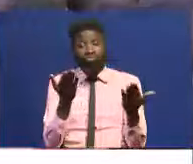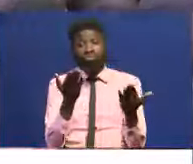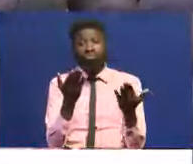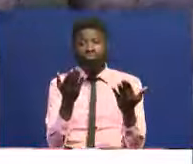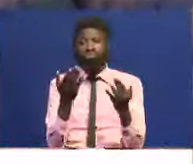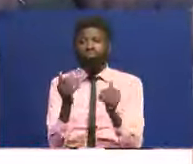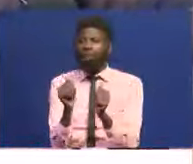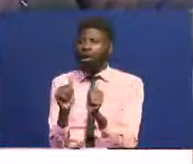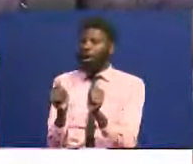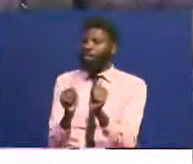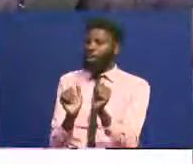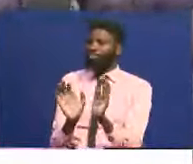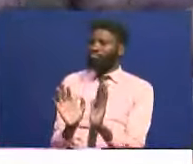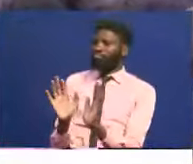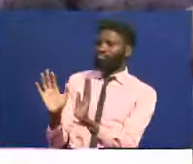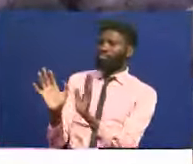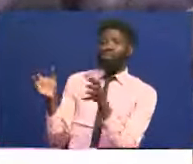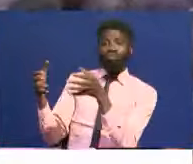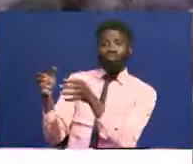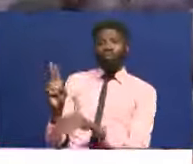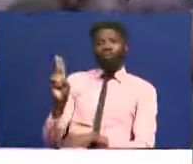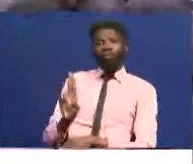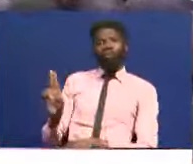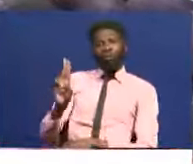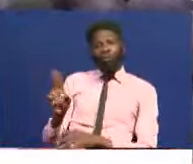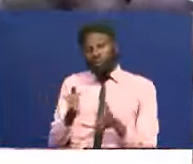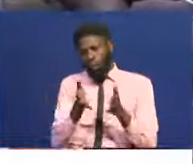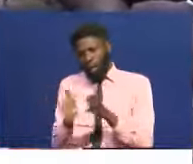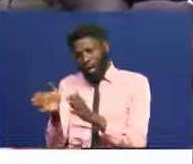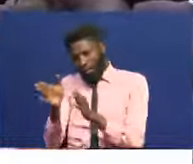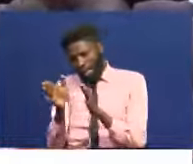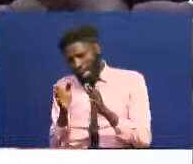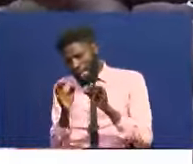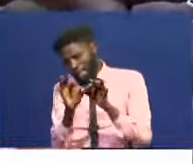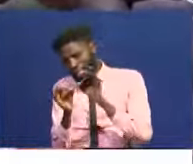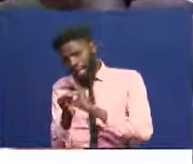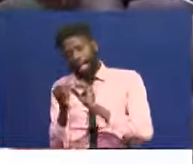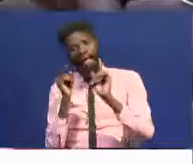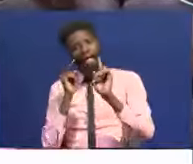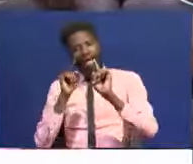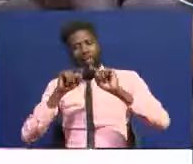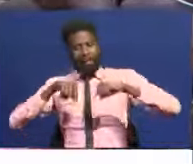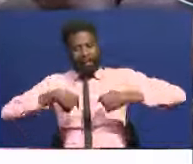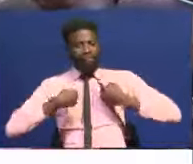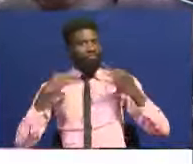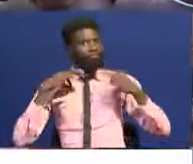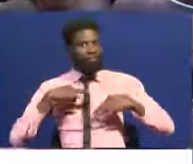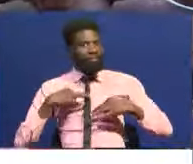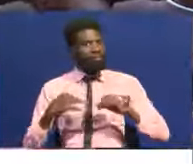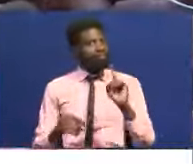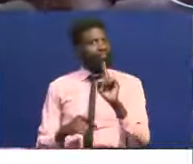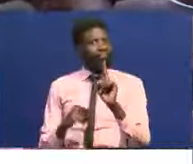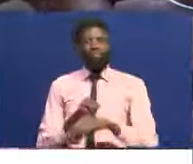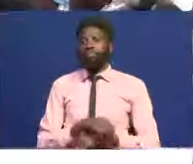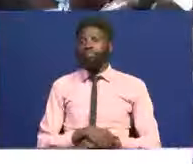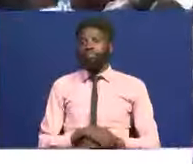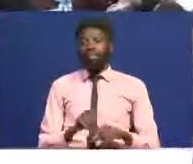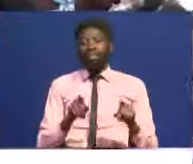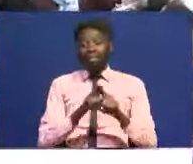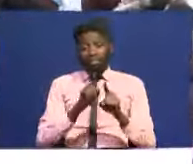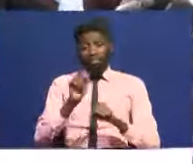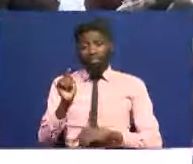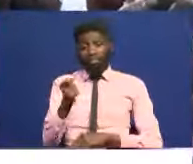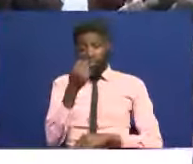taifa hili ili kuafiki na kutimiza maslahi yao ya kibinafsi. Aidha, Rais Ruto alitoa changamoto kwa wale wanaofadhili